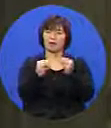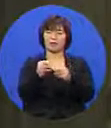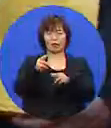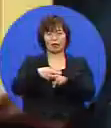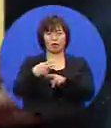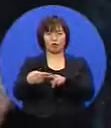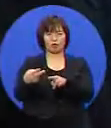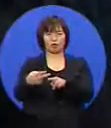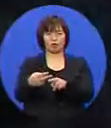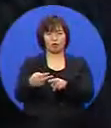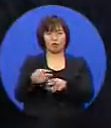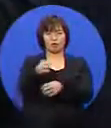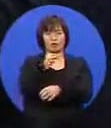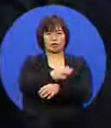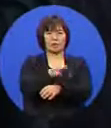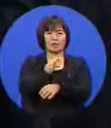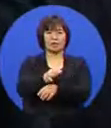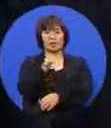선물로